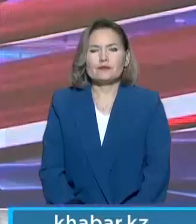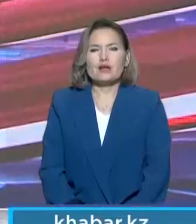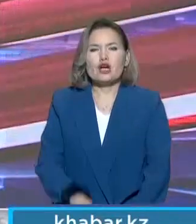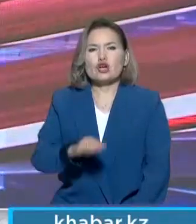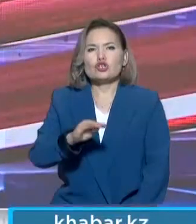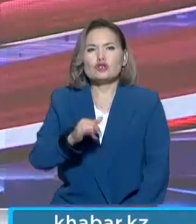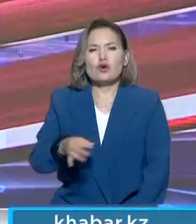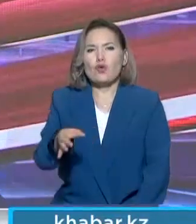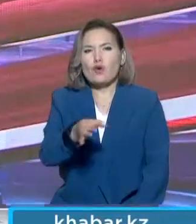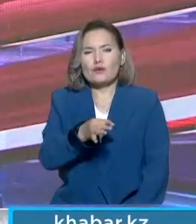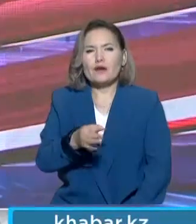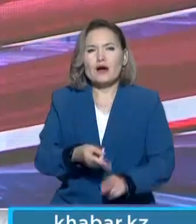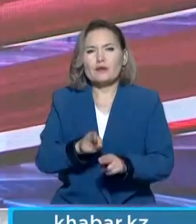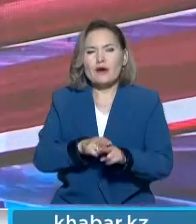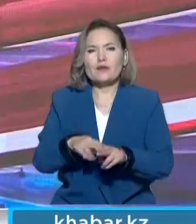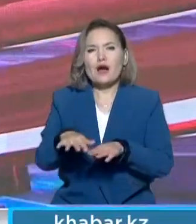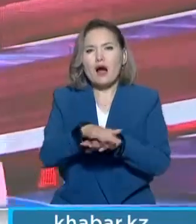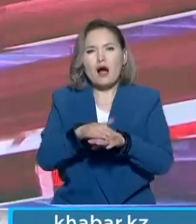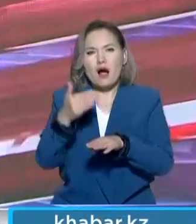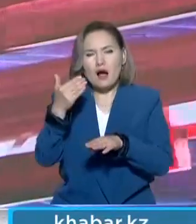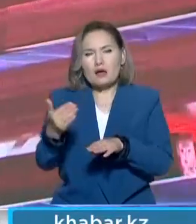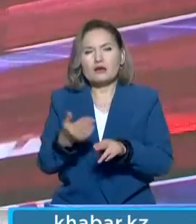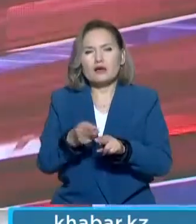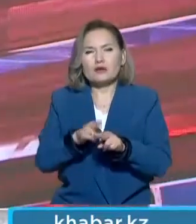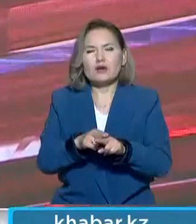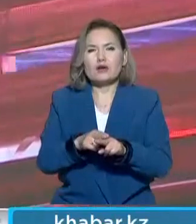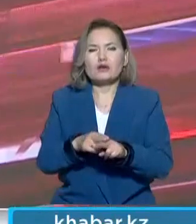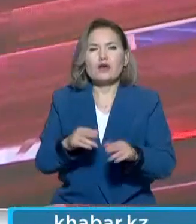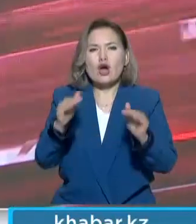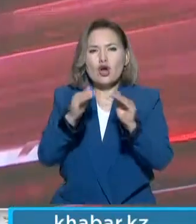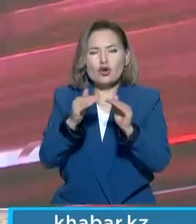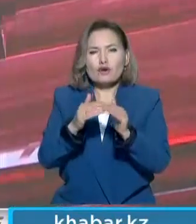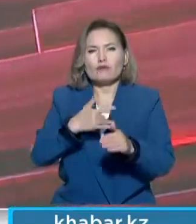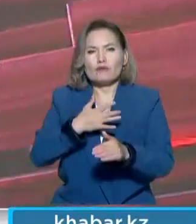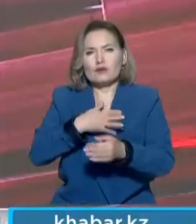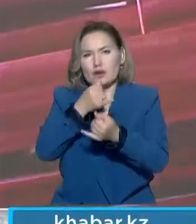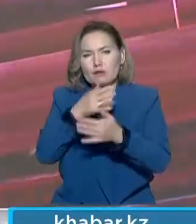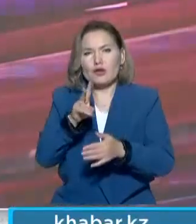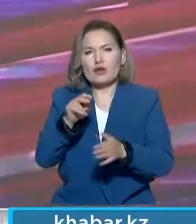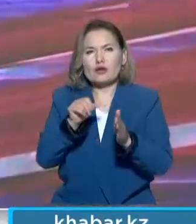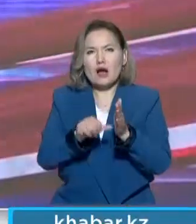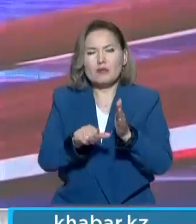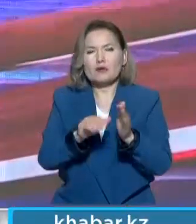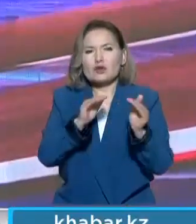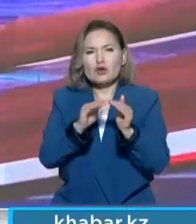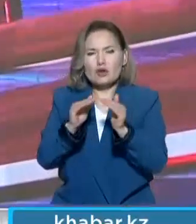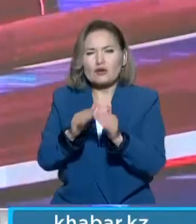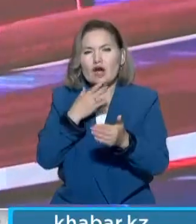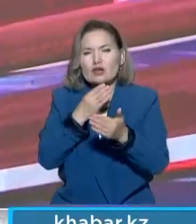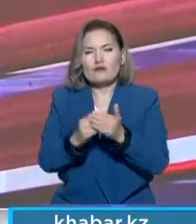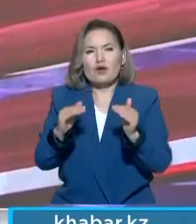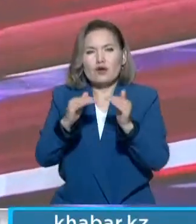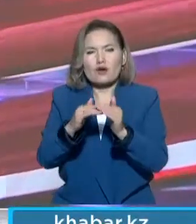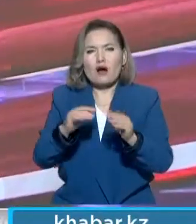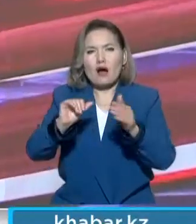Жетісу облысындағы достық станциясының халқы өз үйінде өгейдің күйін кешіп келеді. 260 үйдің тұрғыны баспанасын